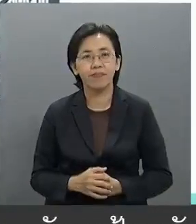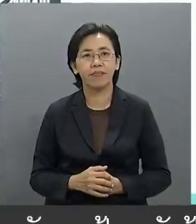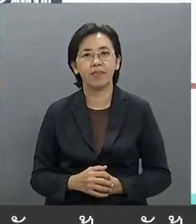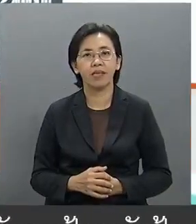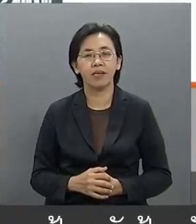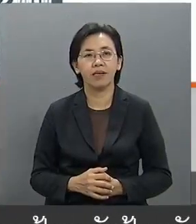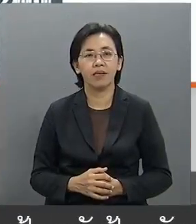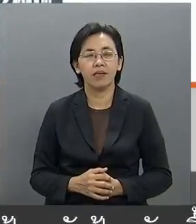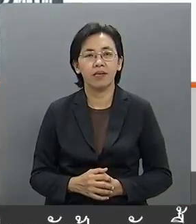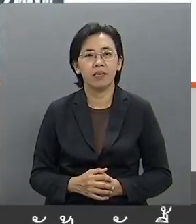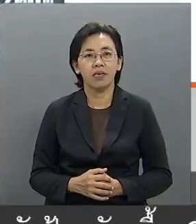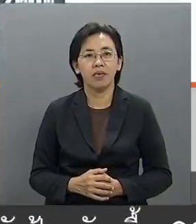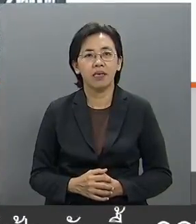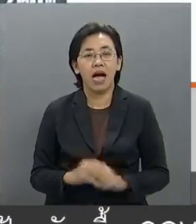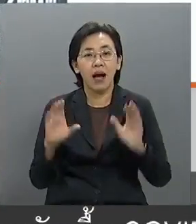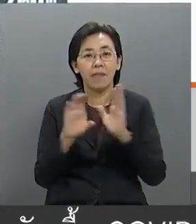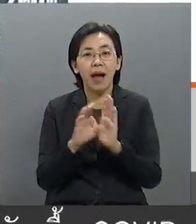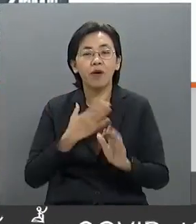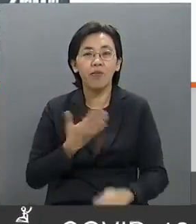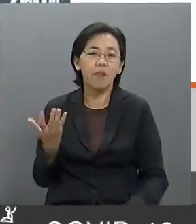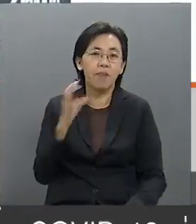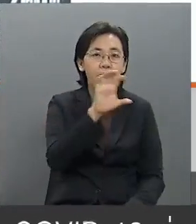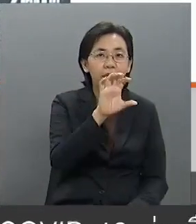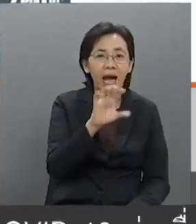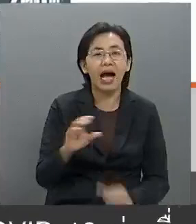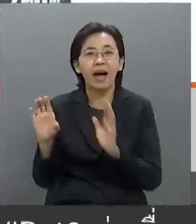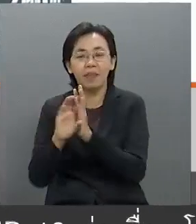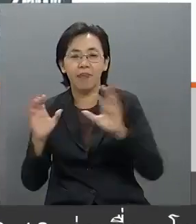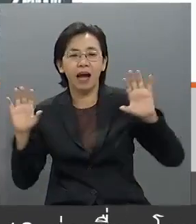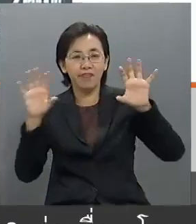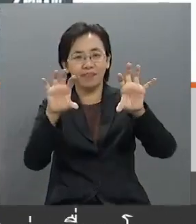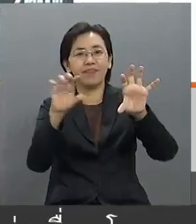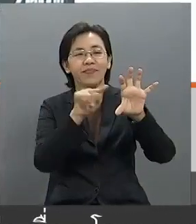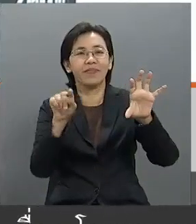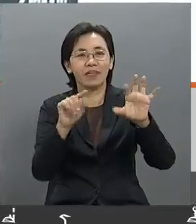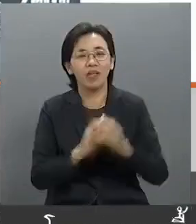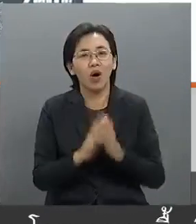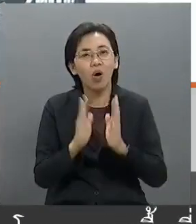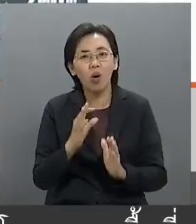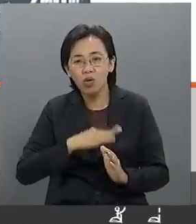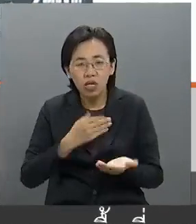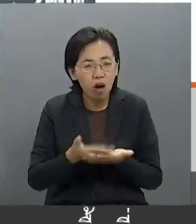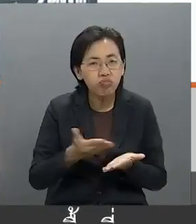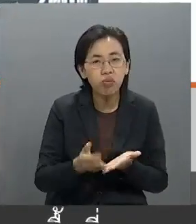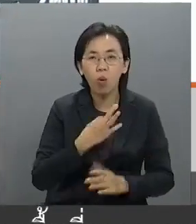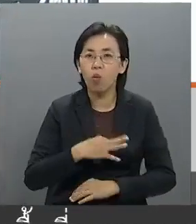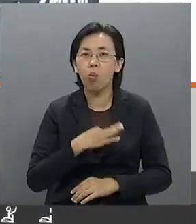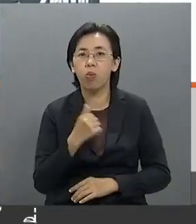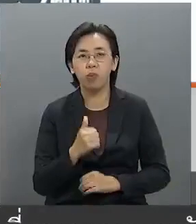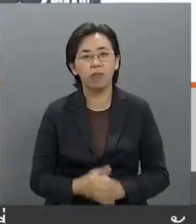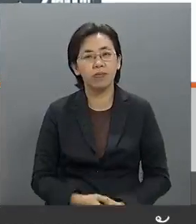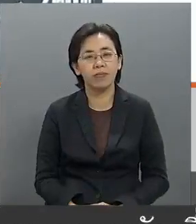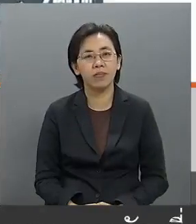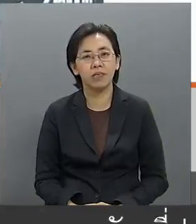สต์แล้วก็แถมภาพอาจารย์ถวันภาพนี้ไปก็ผลตอบรับก็ถือว่าดีมากเลยนะครับเพราะปกติงาน